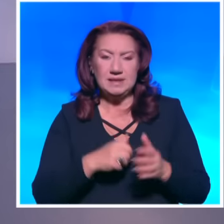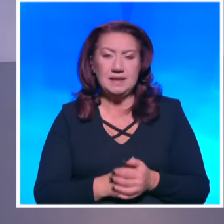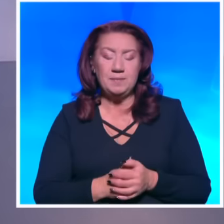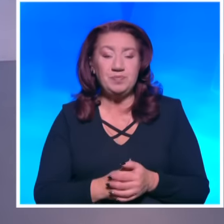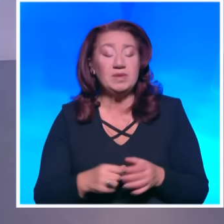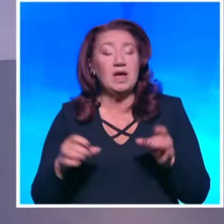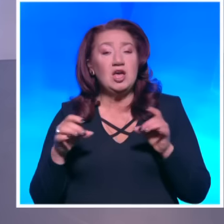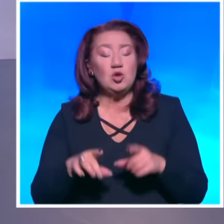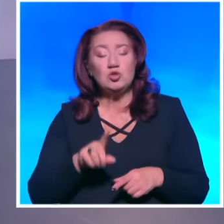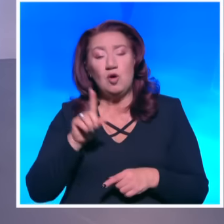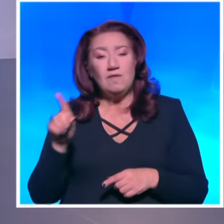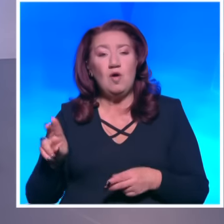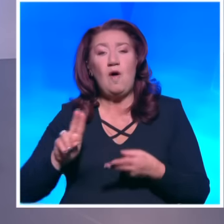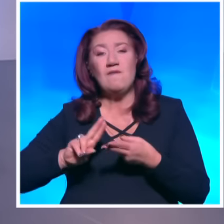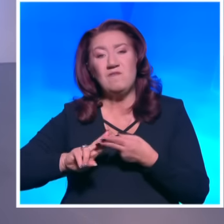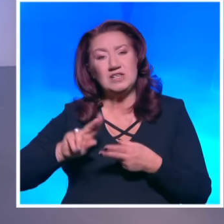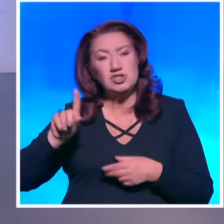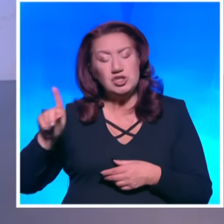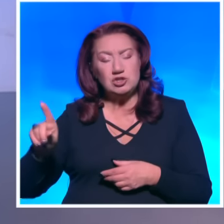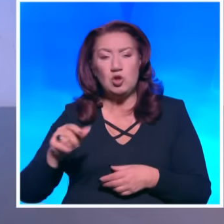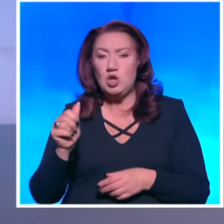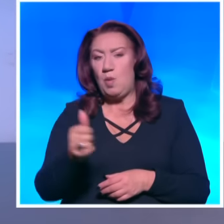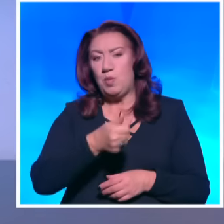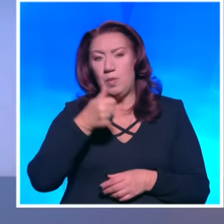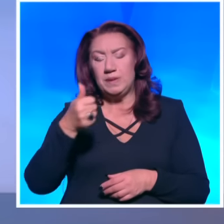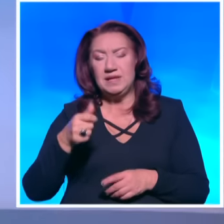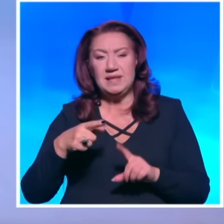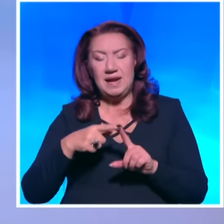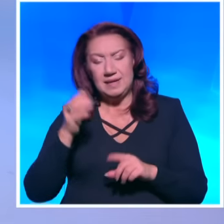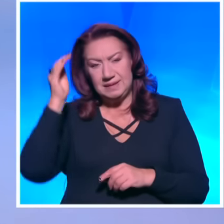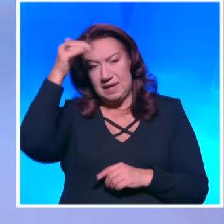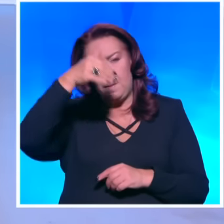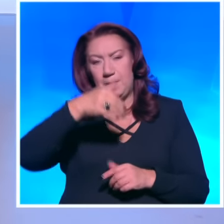И отново към Вашингтон и победителя Доналд Тръмп. Иване, към теб.